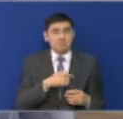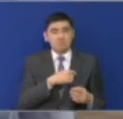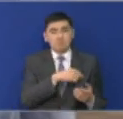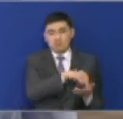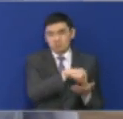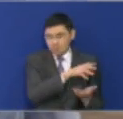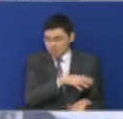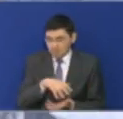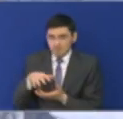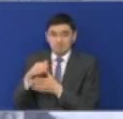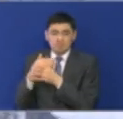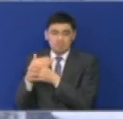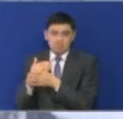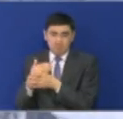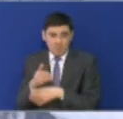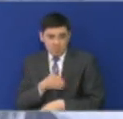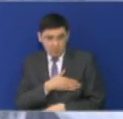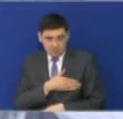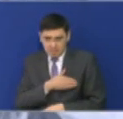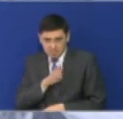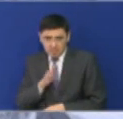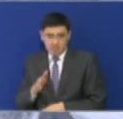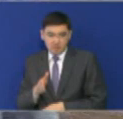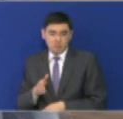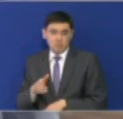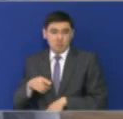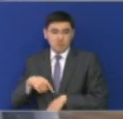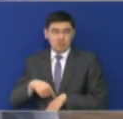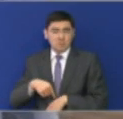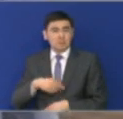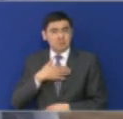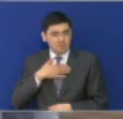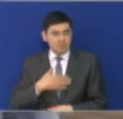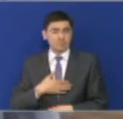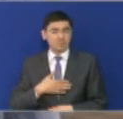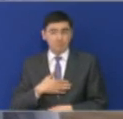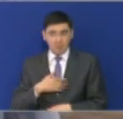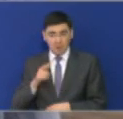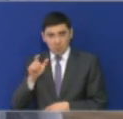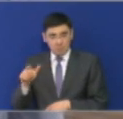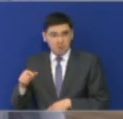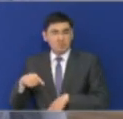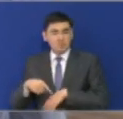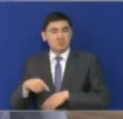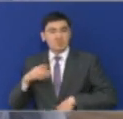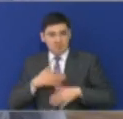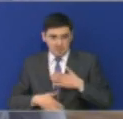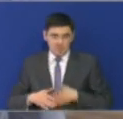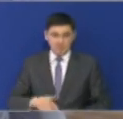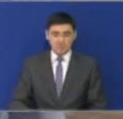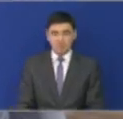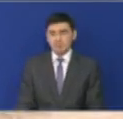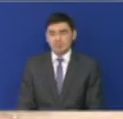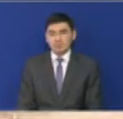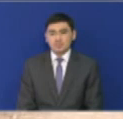Елге көмек көрсету деген жақсы ғой. Қолдау көрсеткен сайын өзің содан қанағаттанасың. Адамдарға қуаныш сыйлау үшін еріктілер қатарына